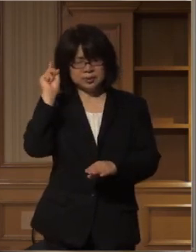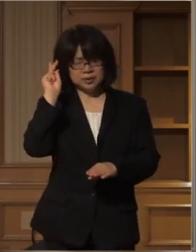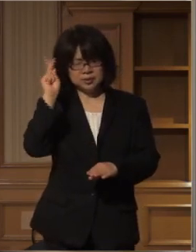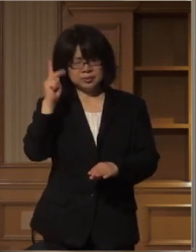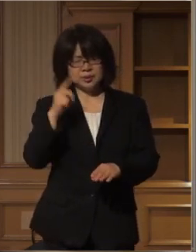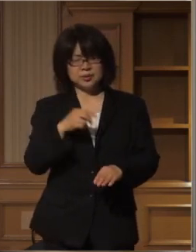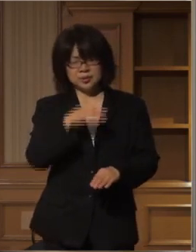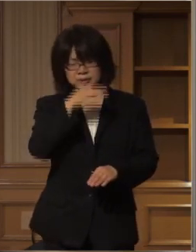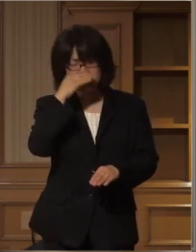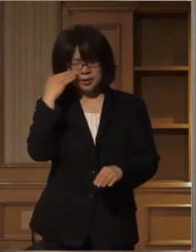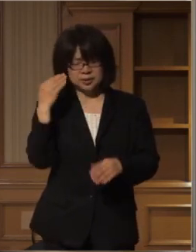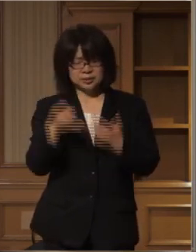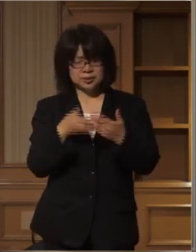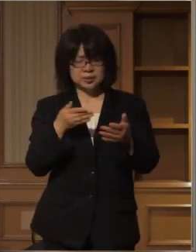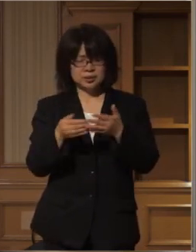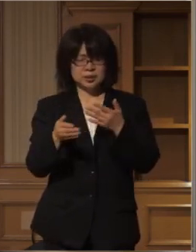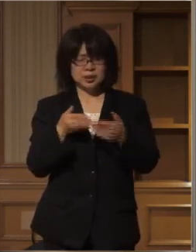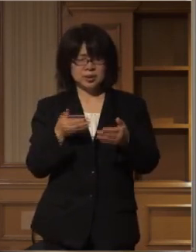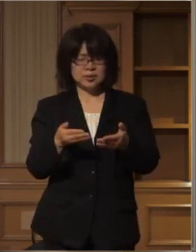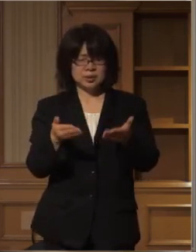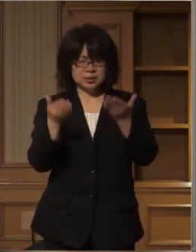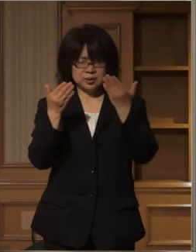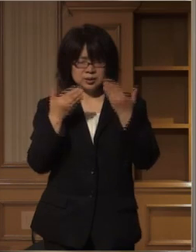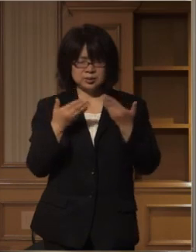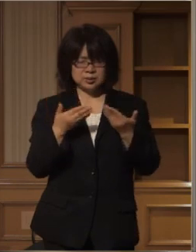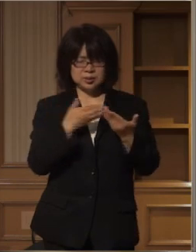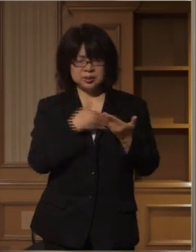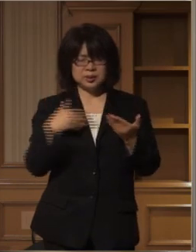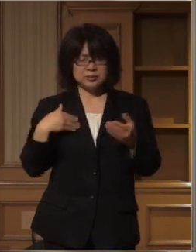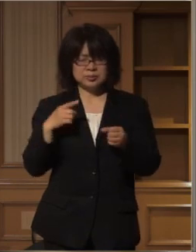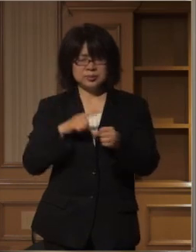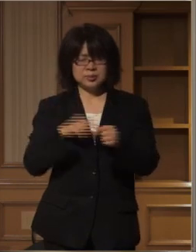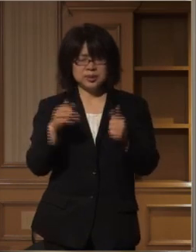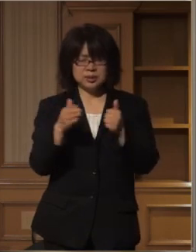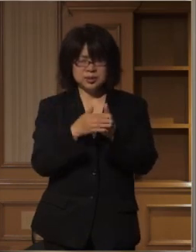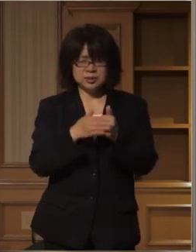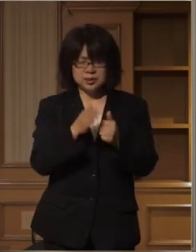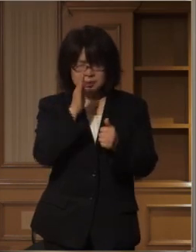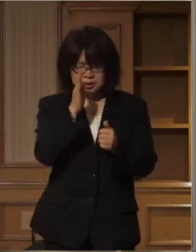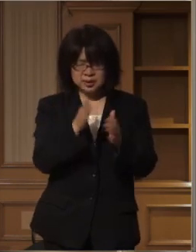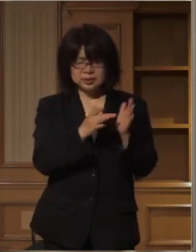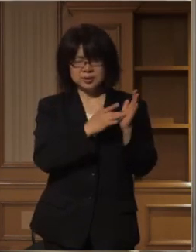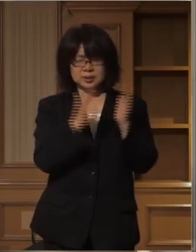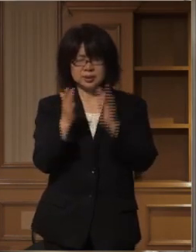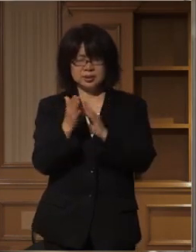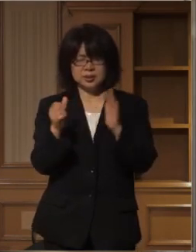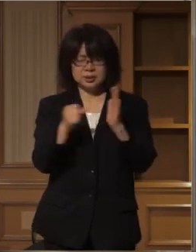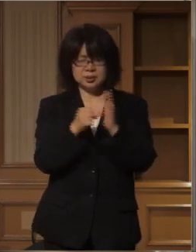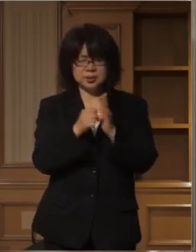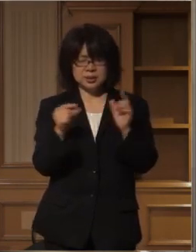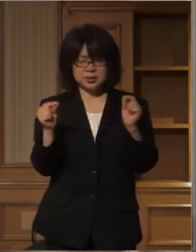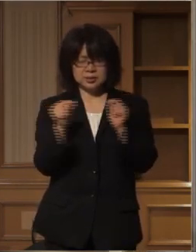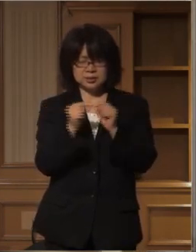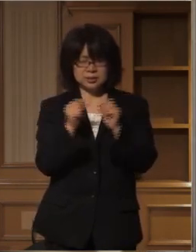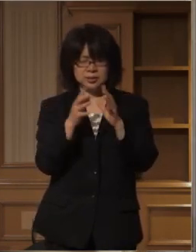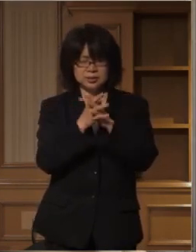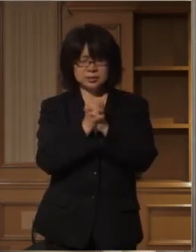くことができるように助け導いてください。イエス様の名前によって祈ります。アメン。感謝します。